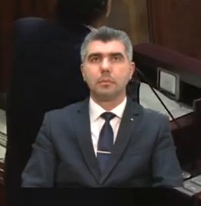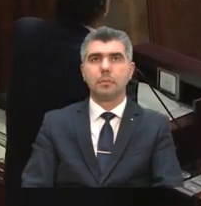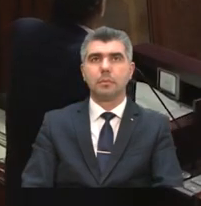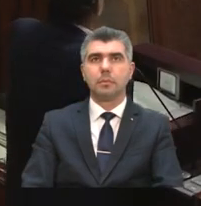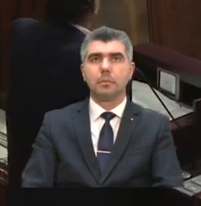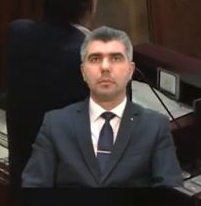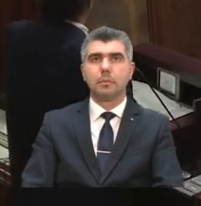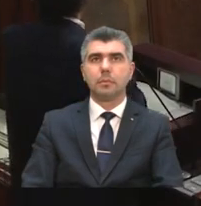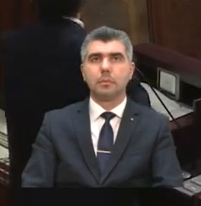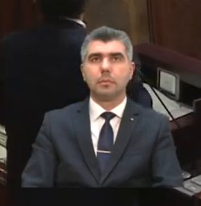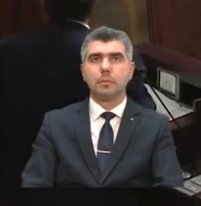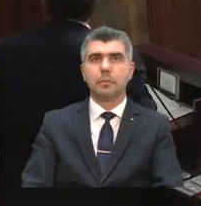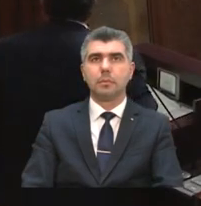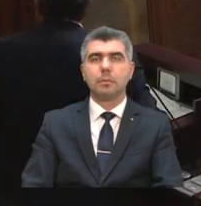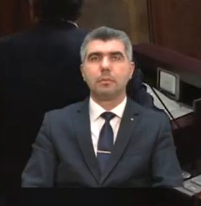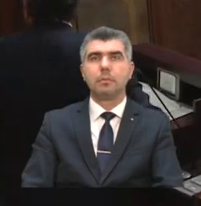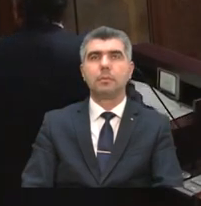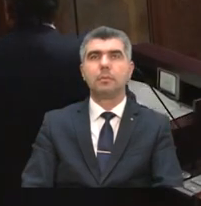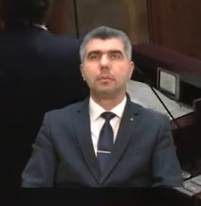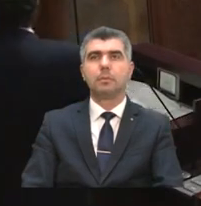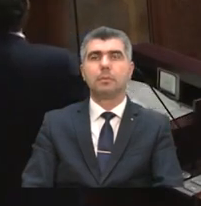اشوف